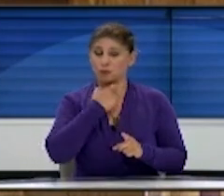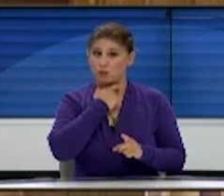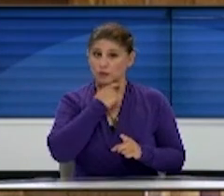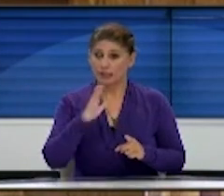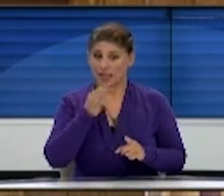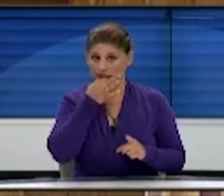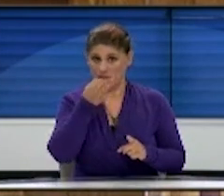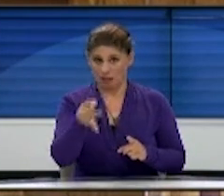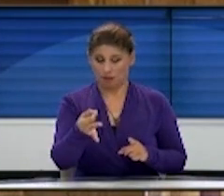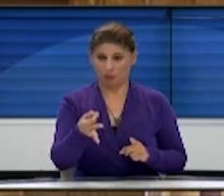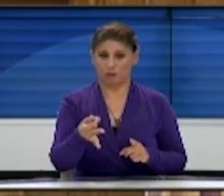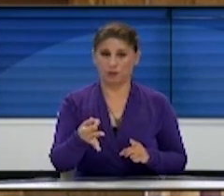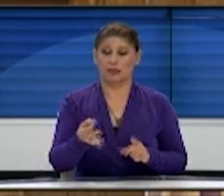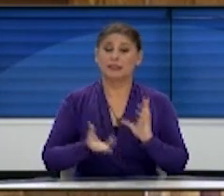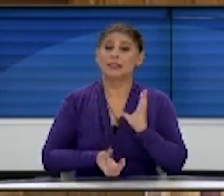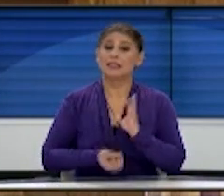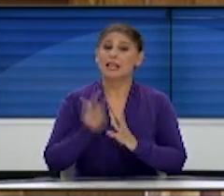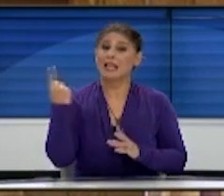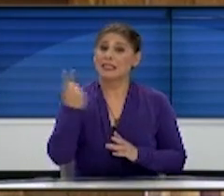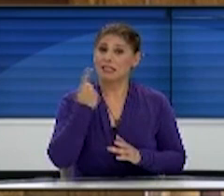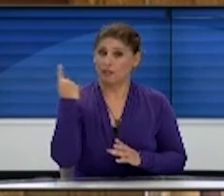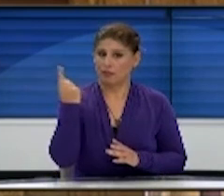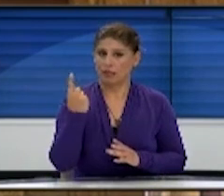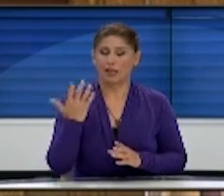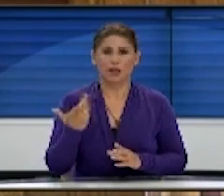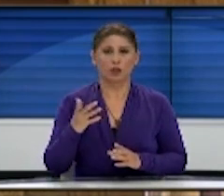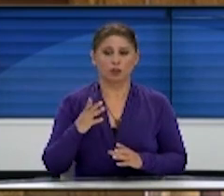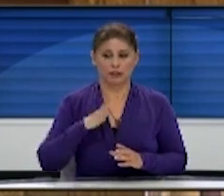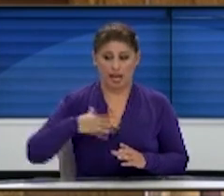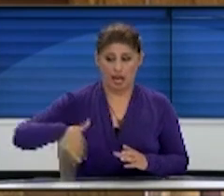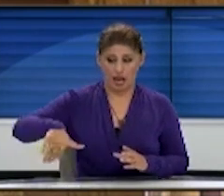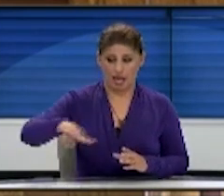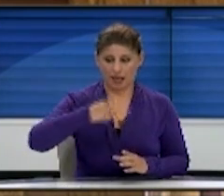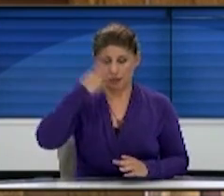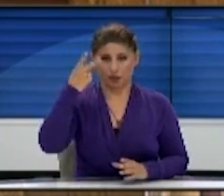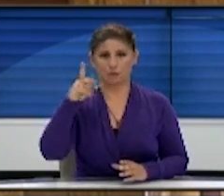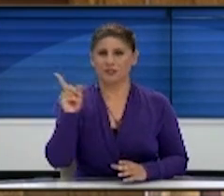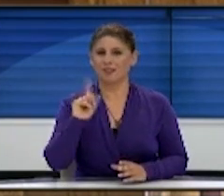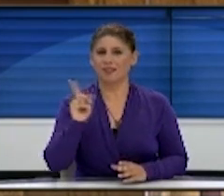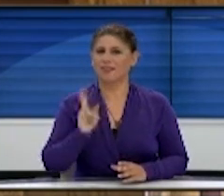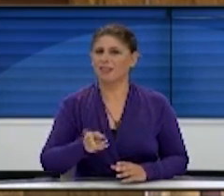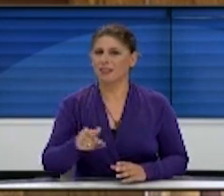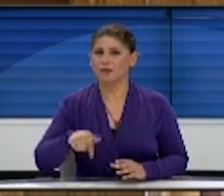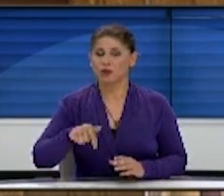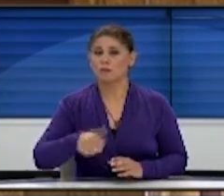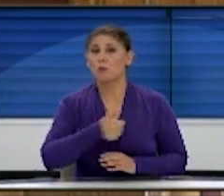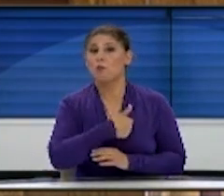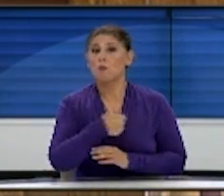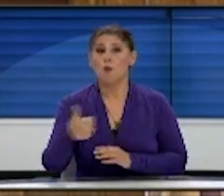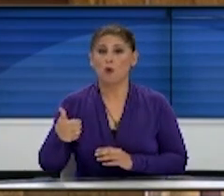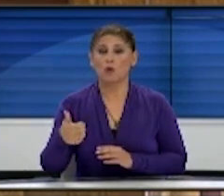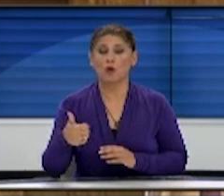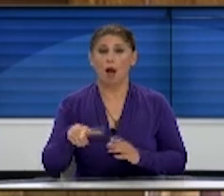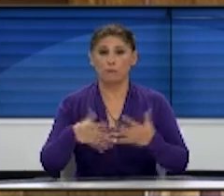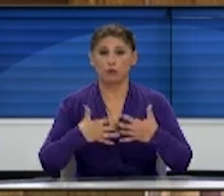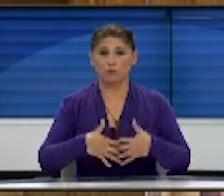να επισημανθεί στις νέες συνθήκες είναι πως τα λαϊκά δικαιώματα δεν κινδυνεύουν σήμερα μόνο